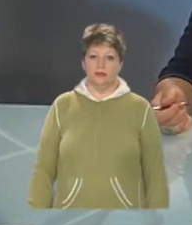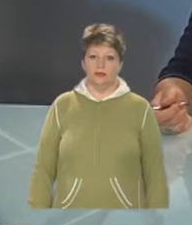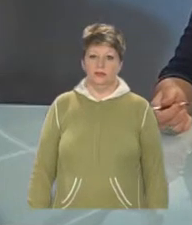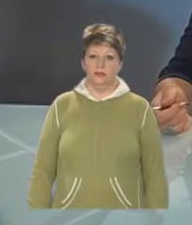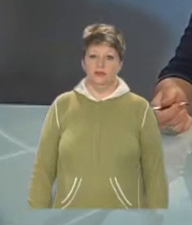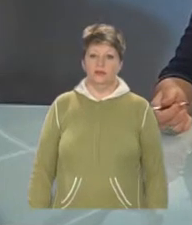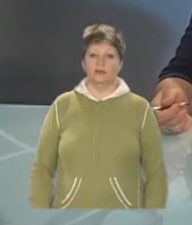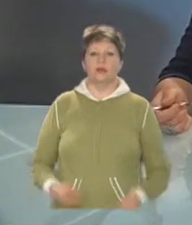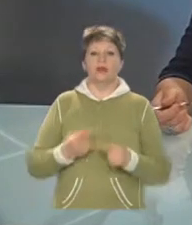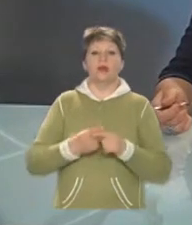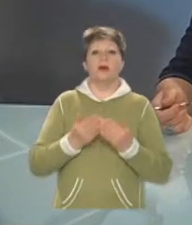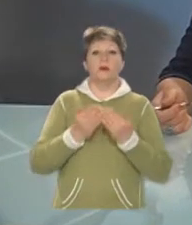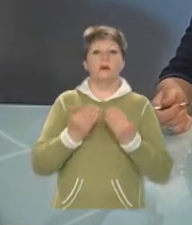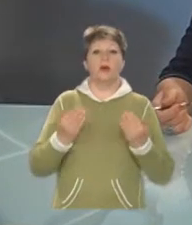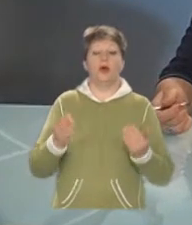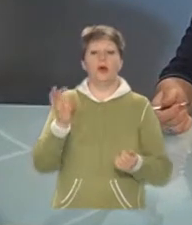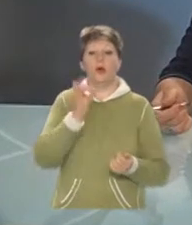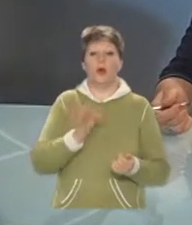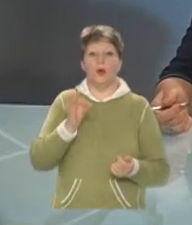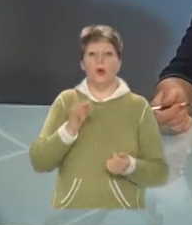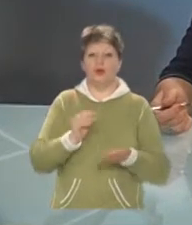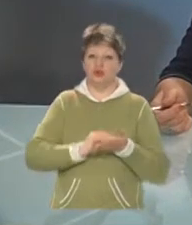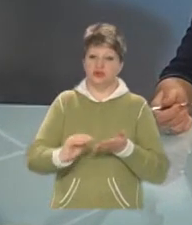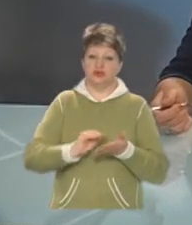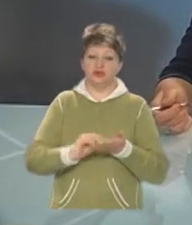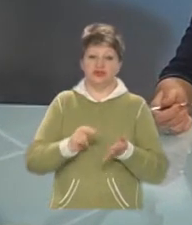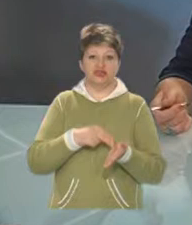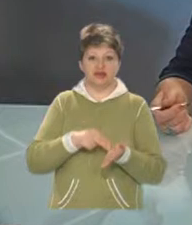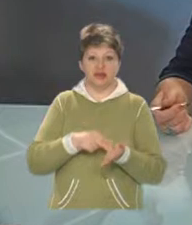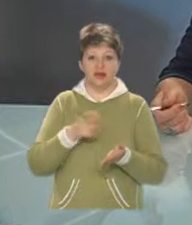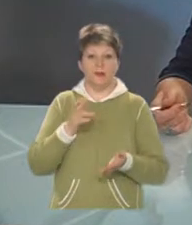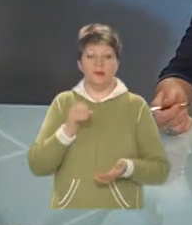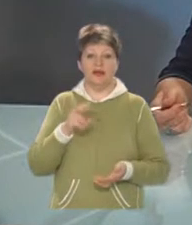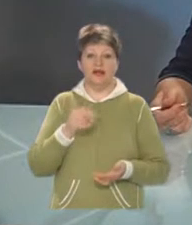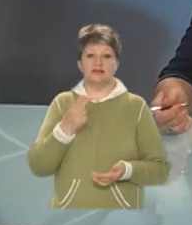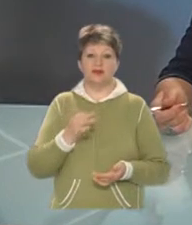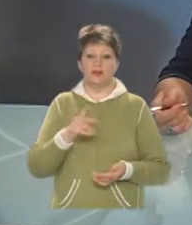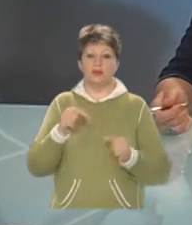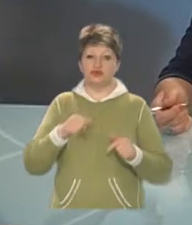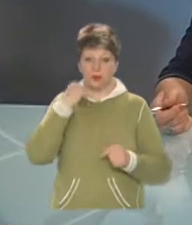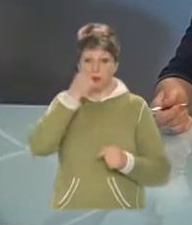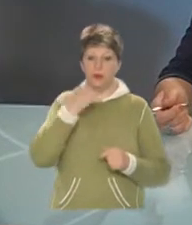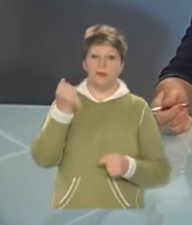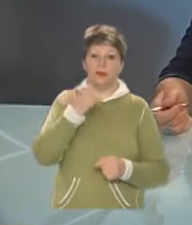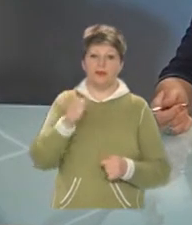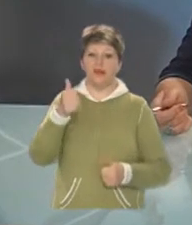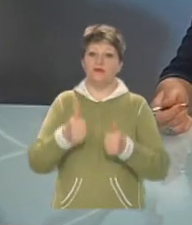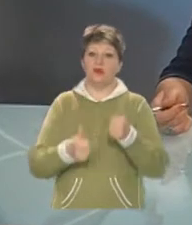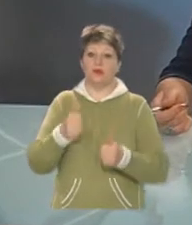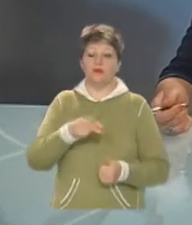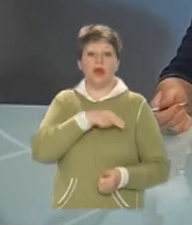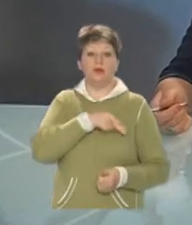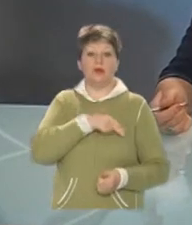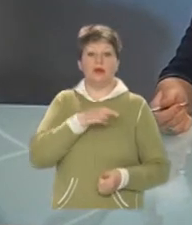краєзнавча праця про мальовничі буки журналіста з Черкащини Феофана Білецького цьогоріч перемогла у конкурсі на премію імені Михайла